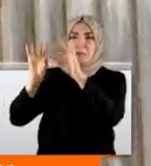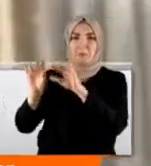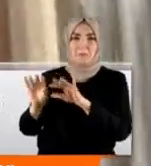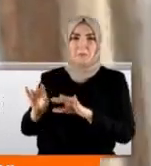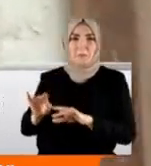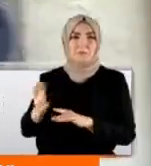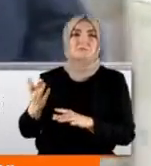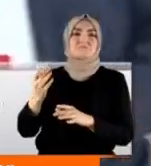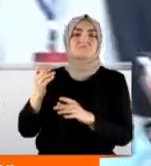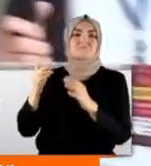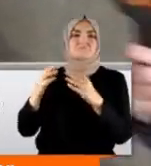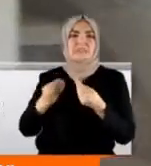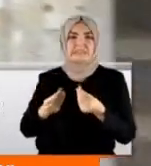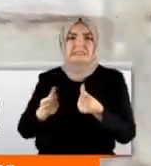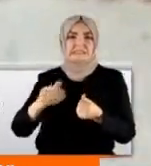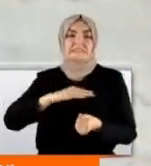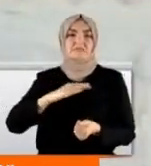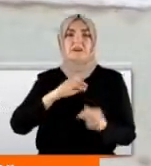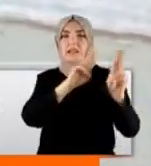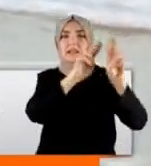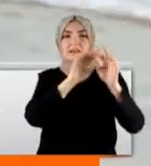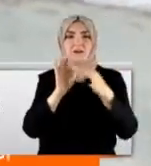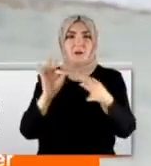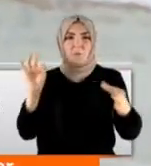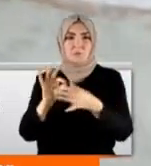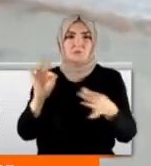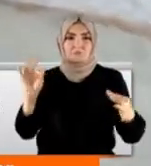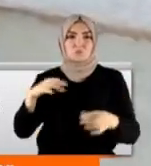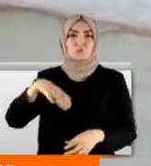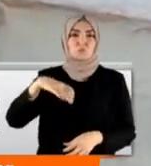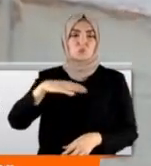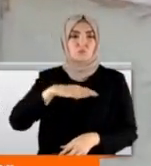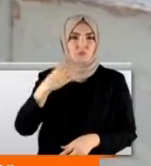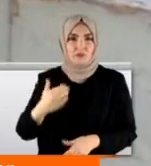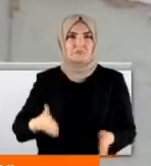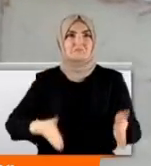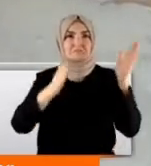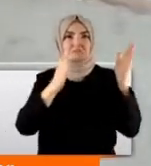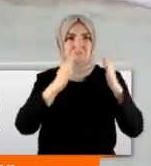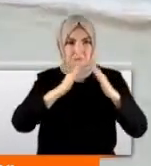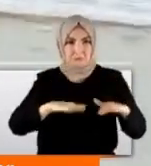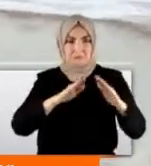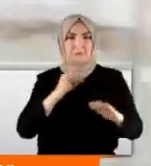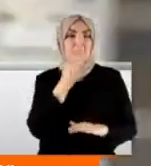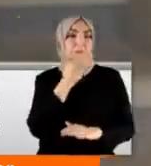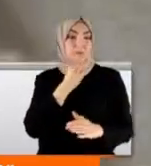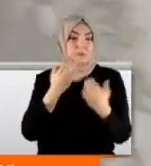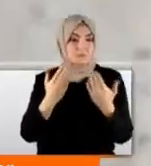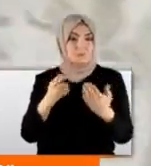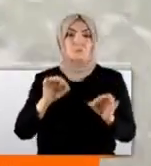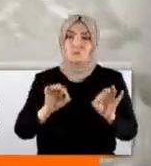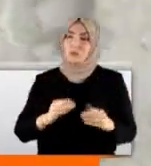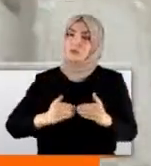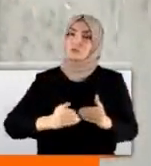panoları neredeyse tamamen çürümüş gitmiş. Bina belki yıkılmaya yüz tutmuş. İşte bundan sonrası artık Kıbrıs